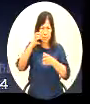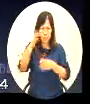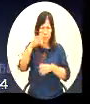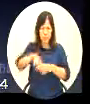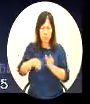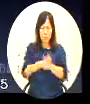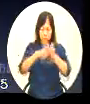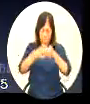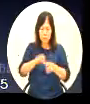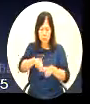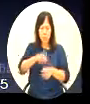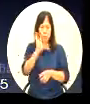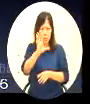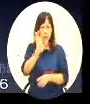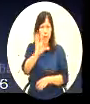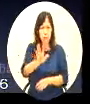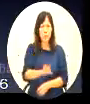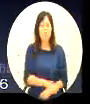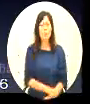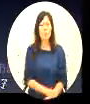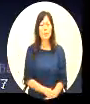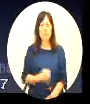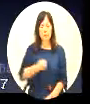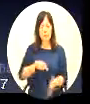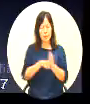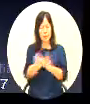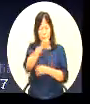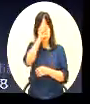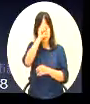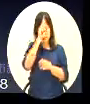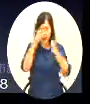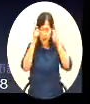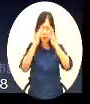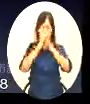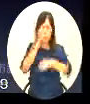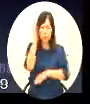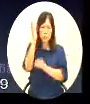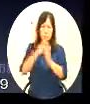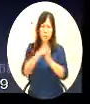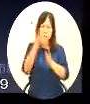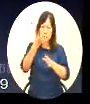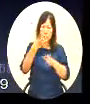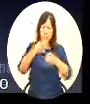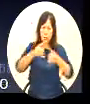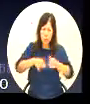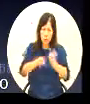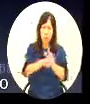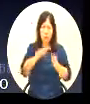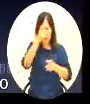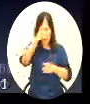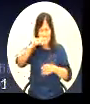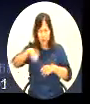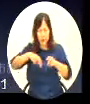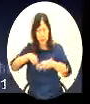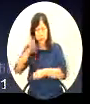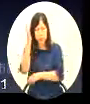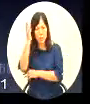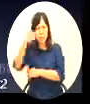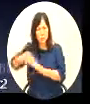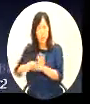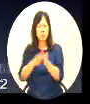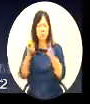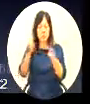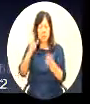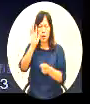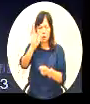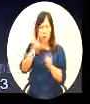性别友善厕所，甚至我也期待我们高雄市政府的四维行政中心，我们的凤山行政中心都可以有一